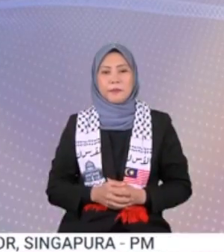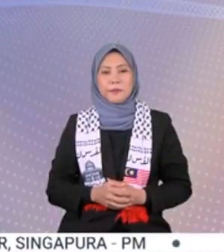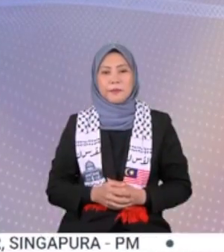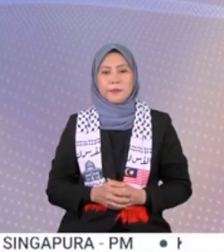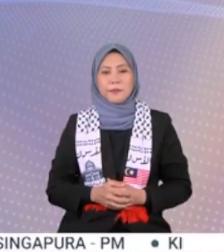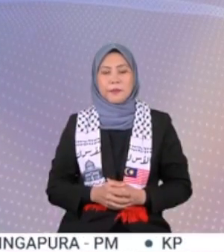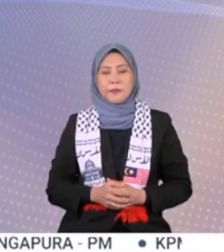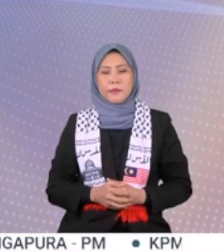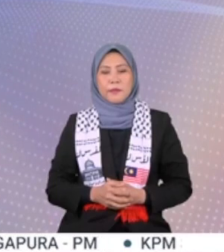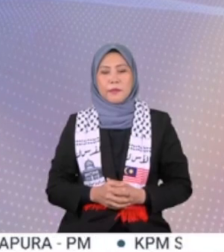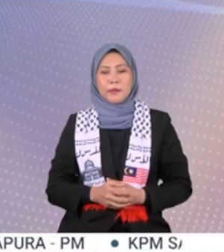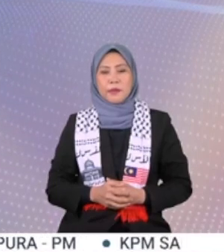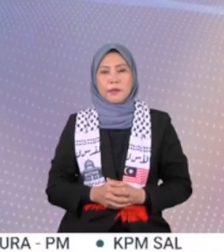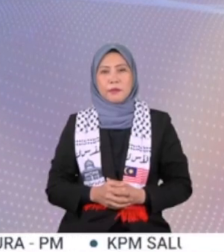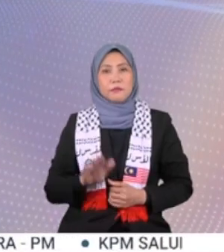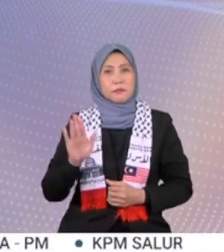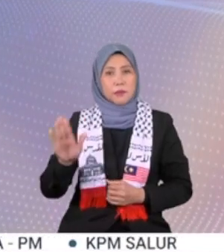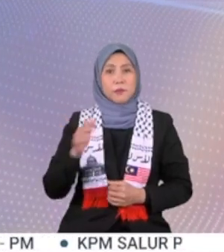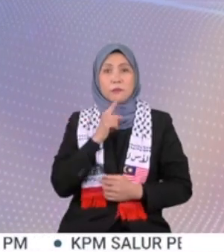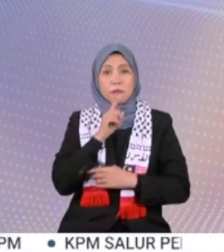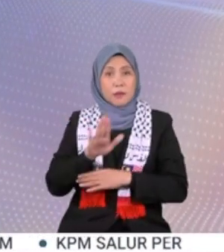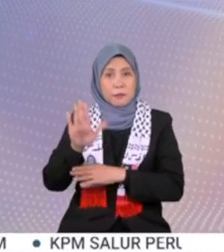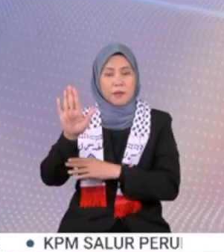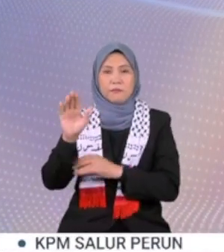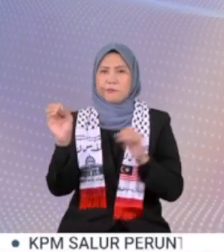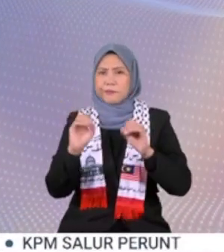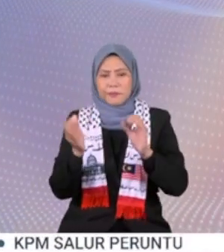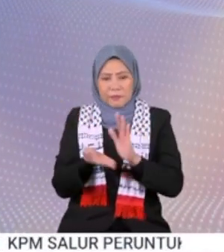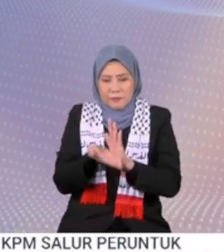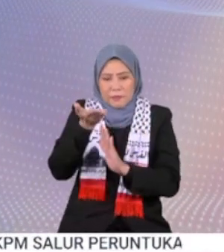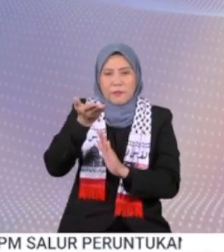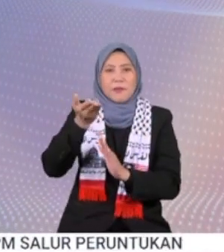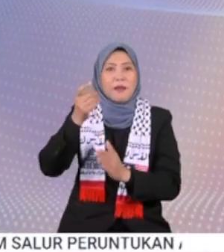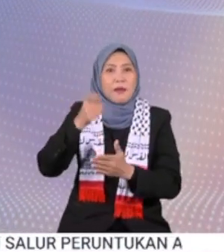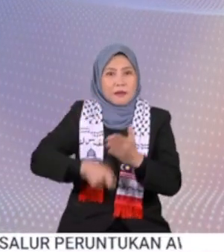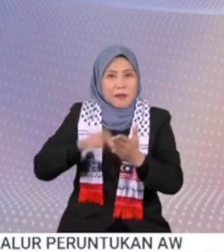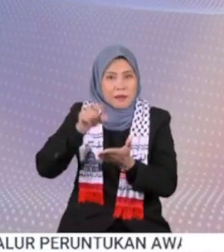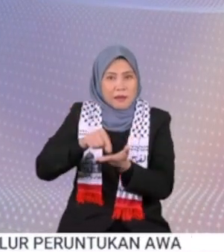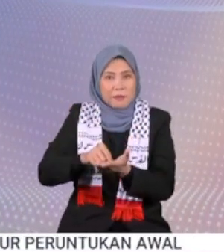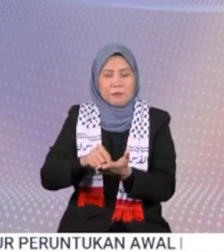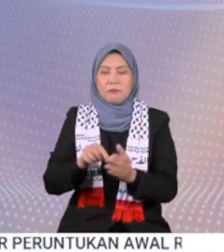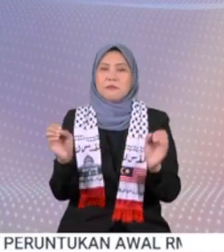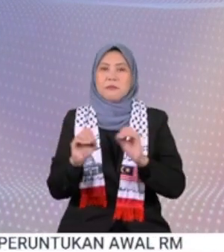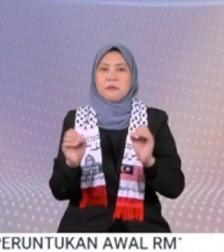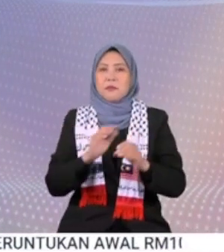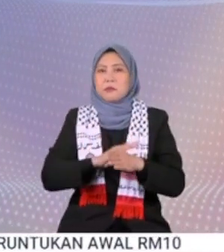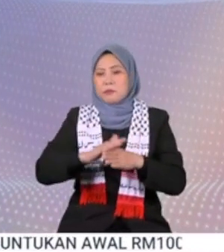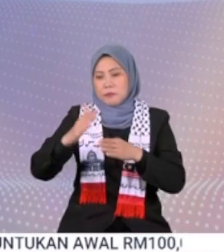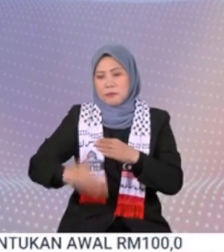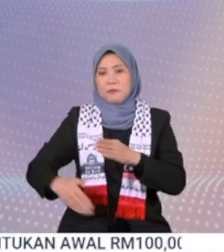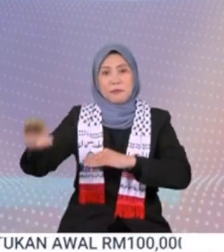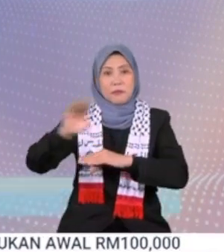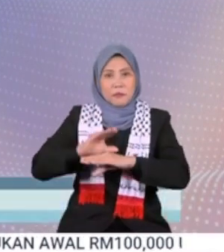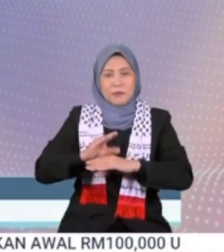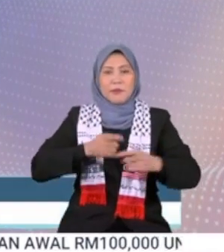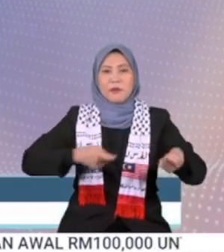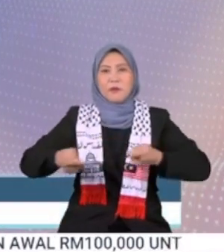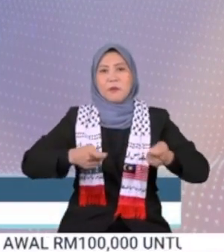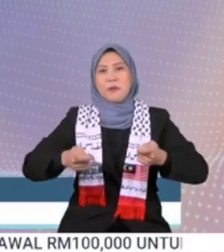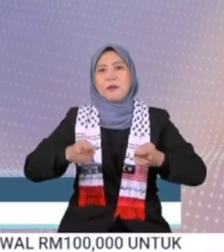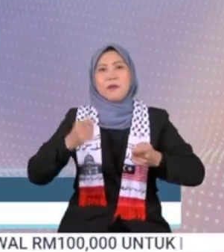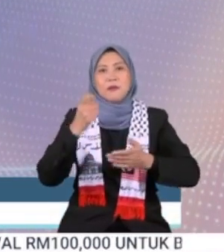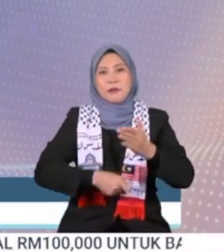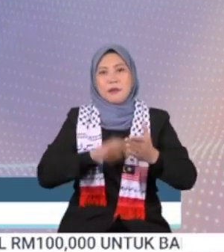ada Dalam pada itu beliau memberi jaminan tiada kenaikan harga ayam akan berlaku susulan penamatan subsidi dan kawalan harga